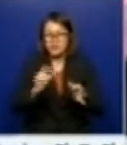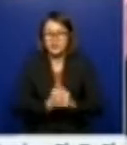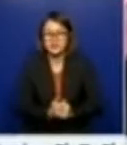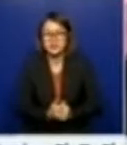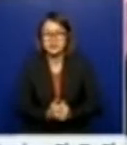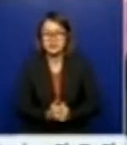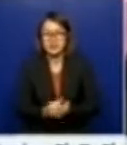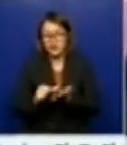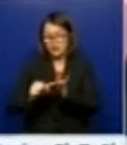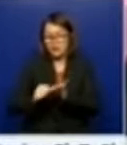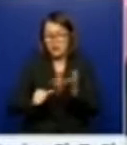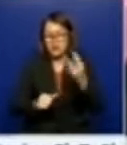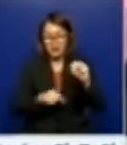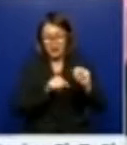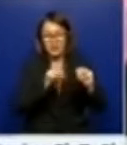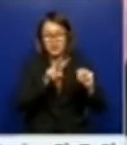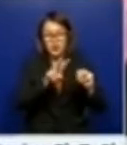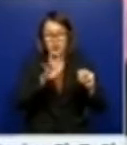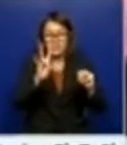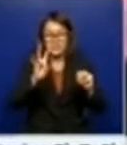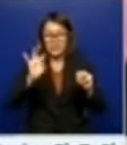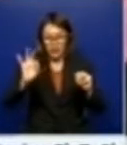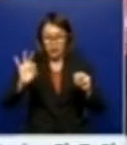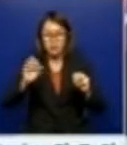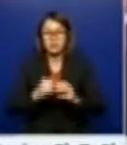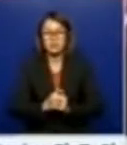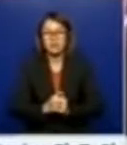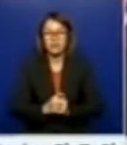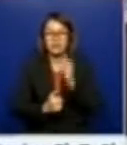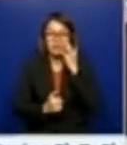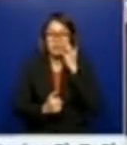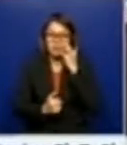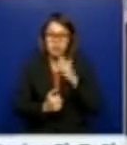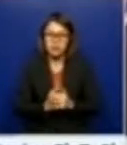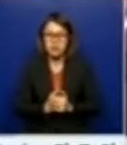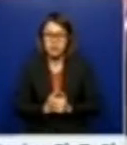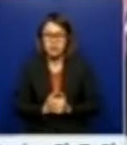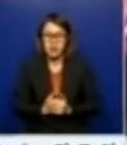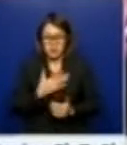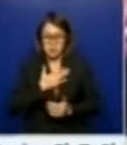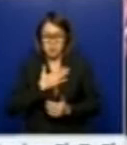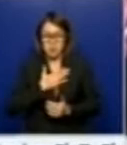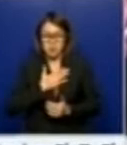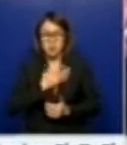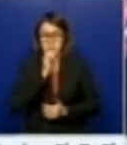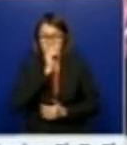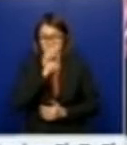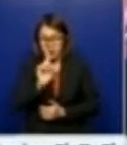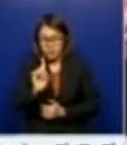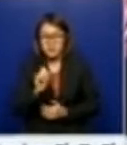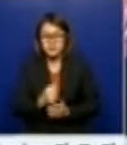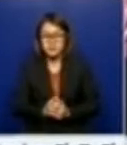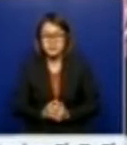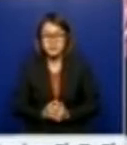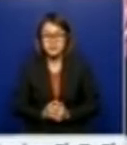ยกแก้ไขมาตรา279สาเหตุที่ผมจะเรียนกับท่านประธานก็อย่างนี้นะครับว่